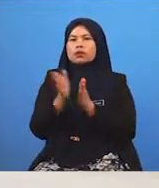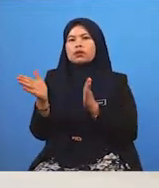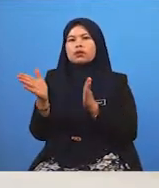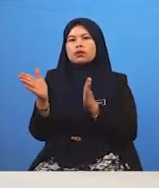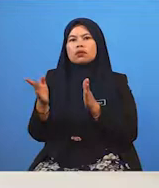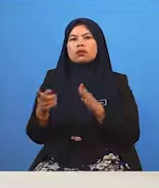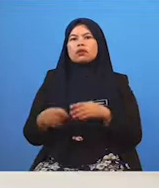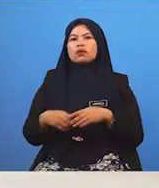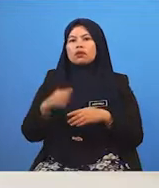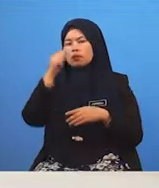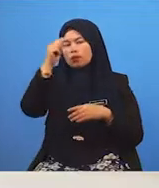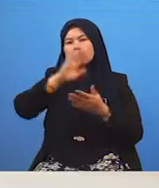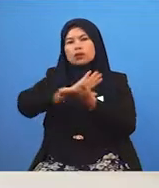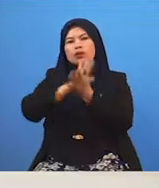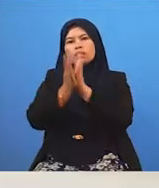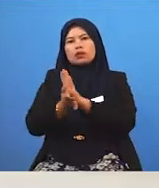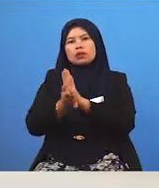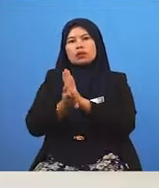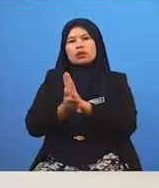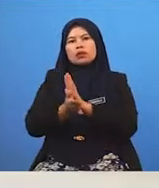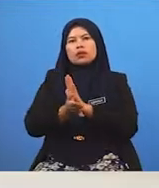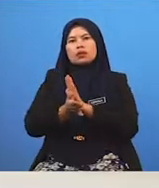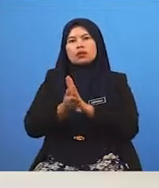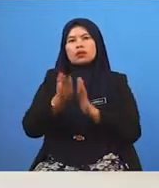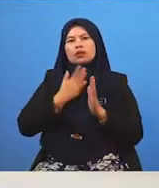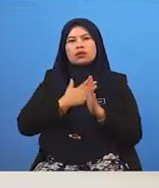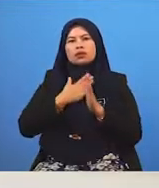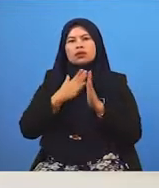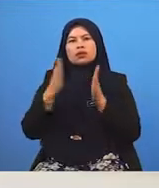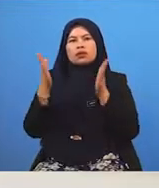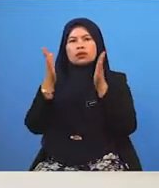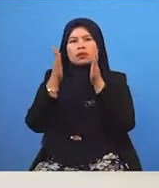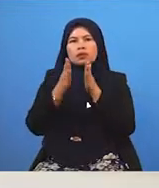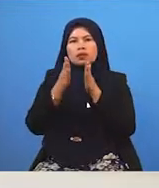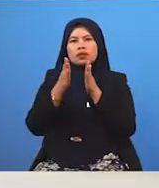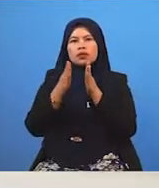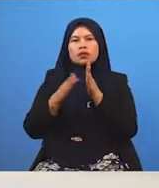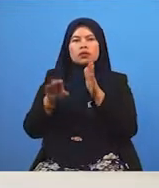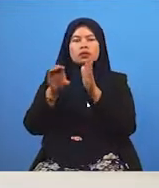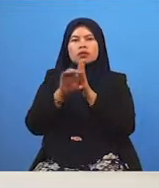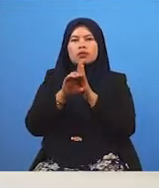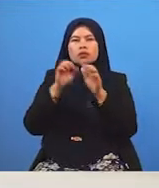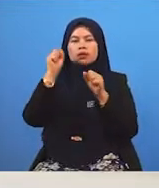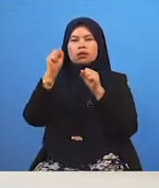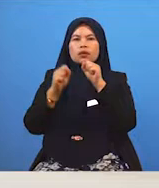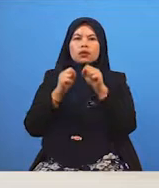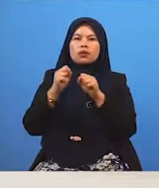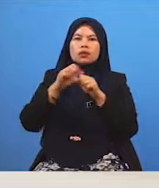dan keselesaan penganutnya. Justru itu, untuk melahirkan masyarakat yang